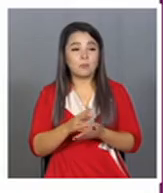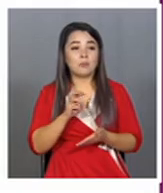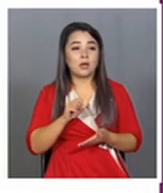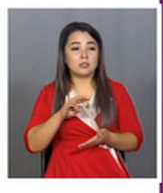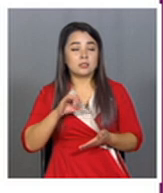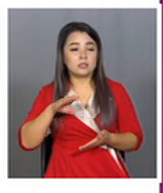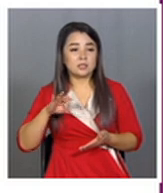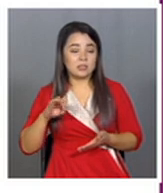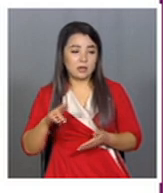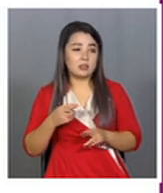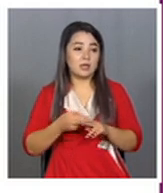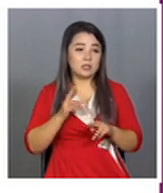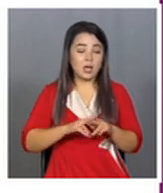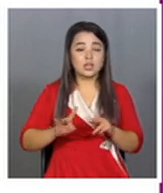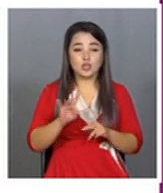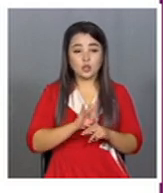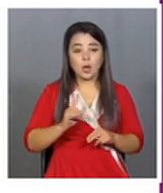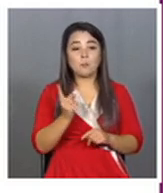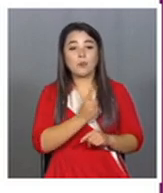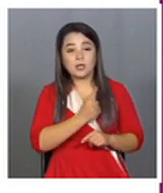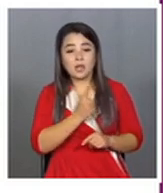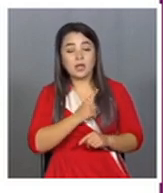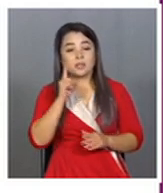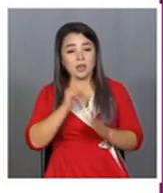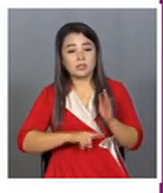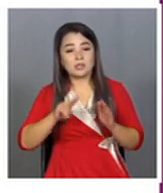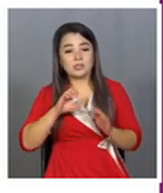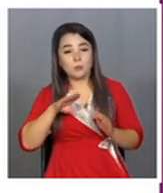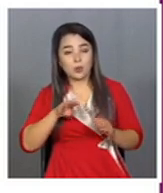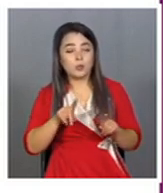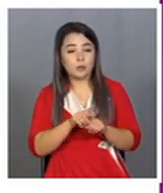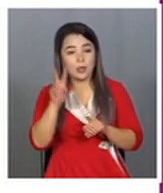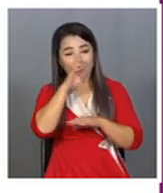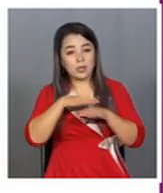Монтескье республика, монархия және деспоттық мемлекеттер деп